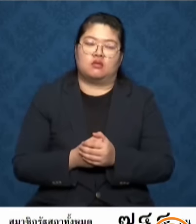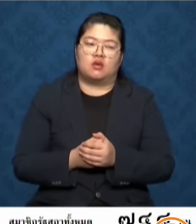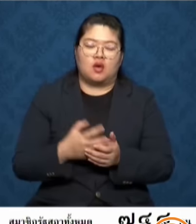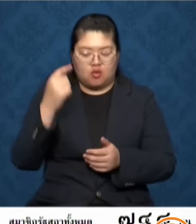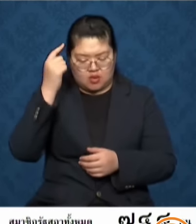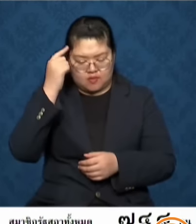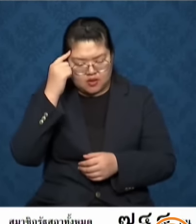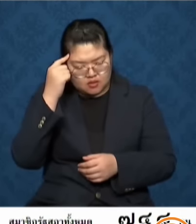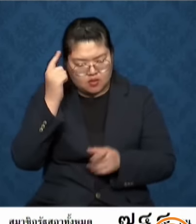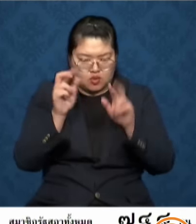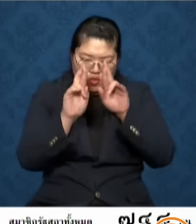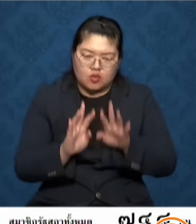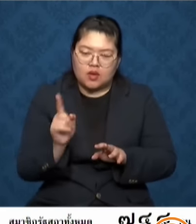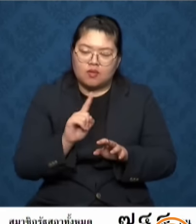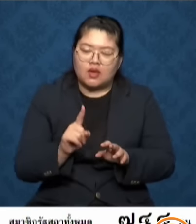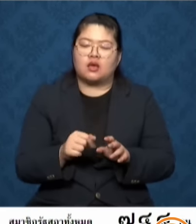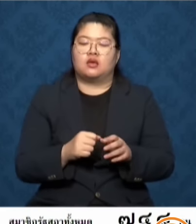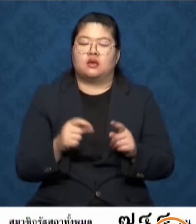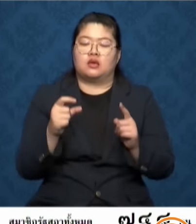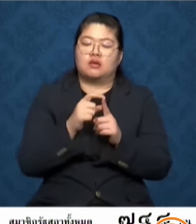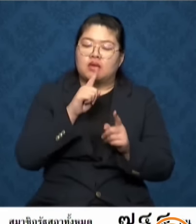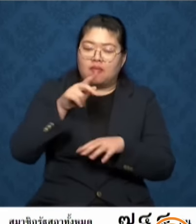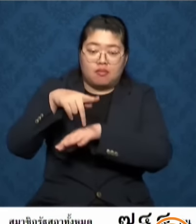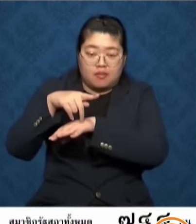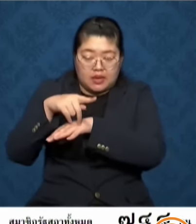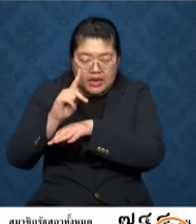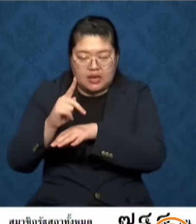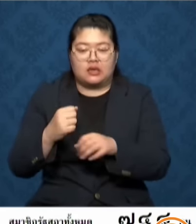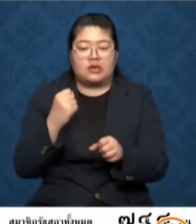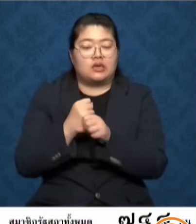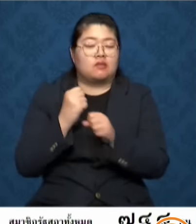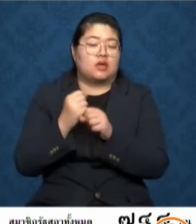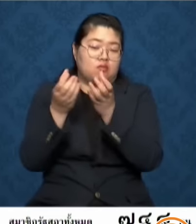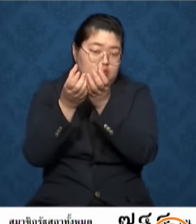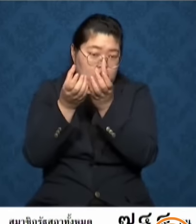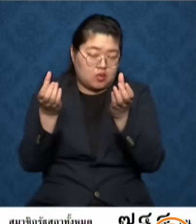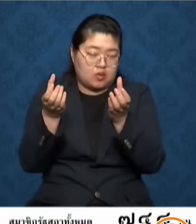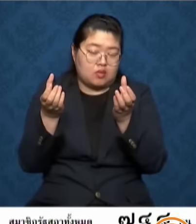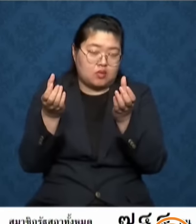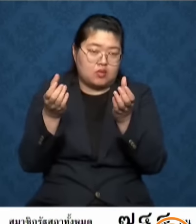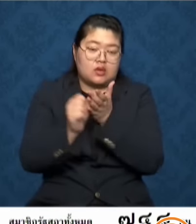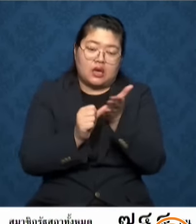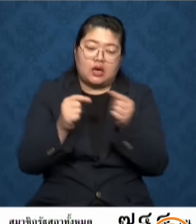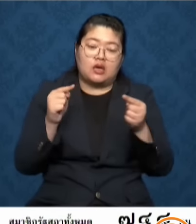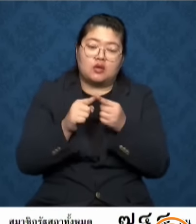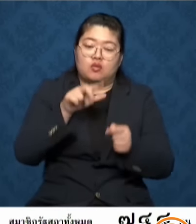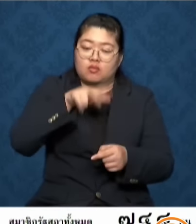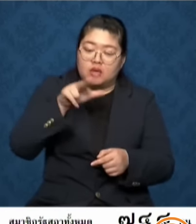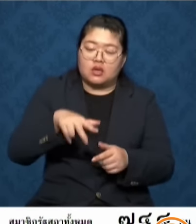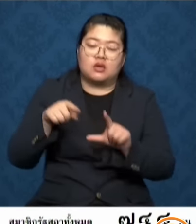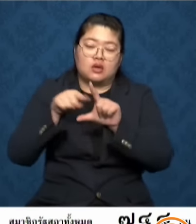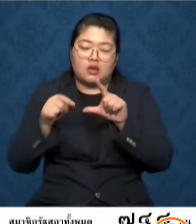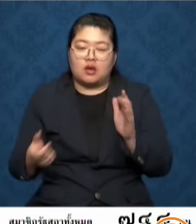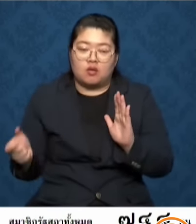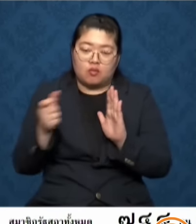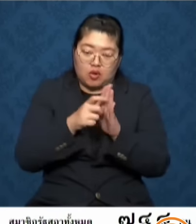นั้มีความเห็นอย่างไรต่อคำถามที่ว่าประทานรศภาหนั้สามารถบรจูร่แ้ไรรนูนของพกเพื่ไทยแลพัก เคาใกลนวัี้ได้ หรอไม่